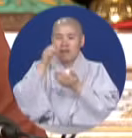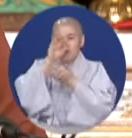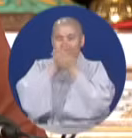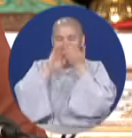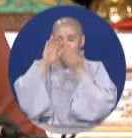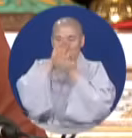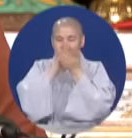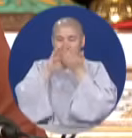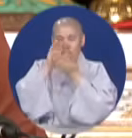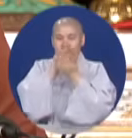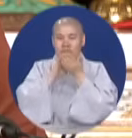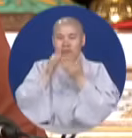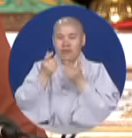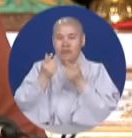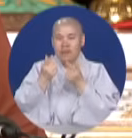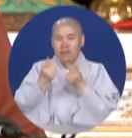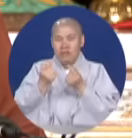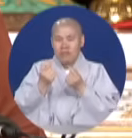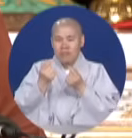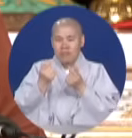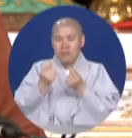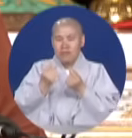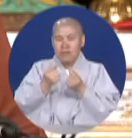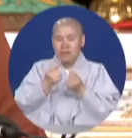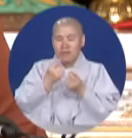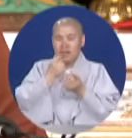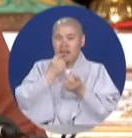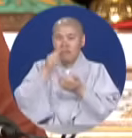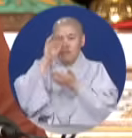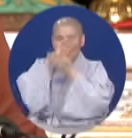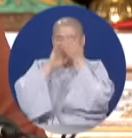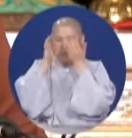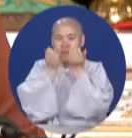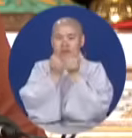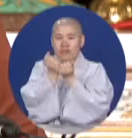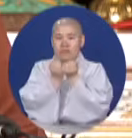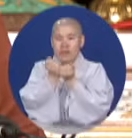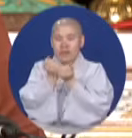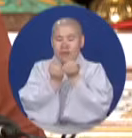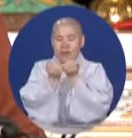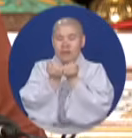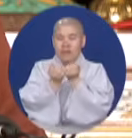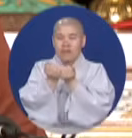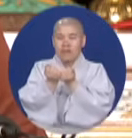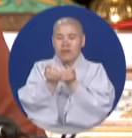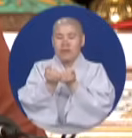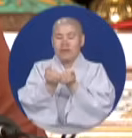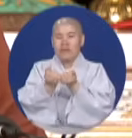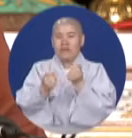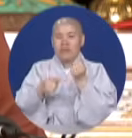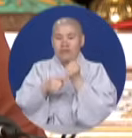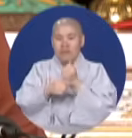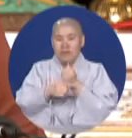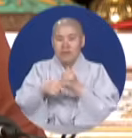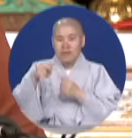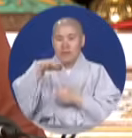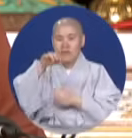이거예요. 구름이. 그 구름을 설명한 것이 바로 그 색불이공 공불이색